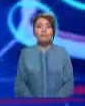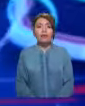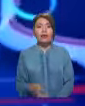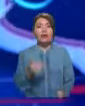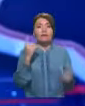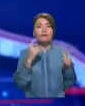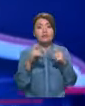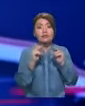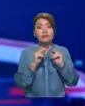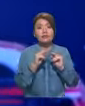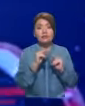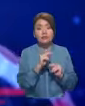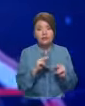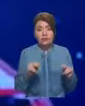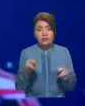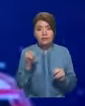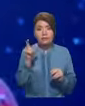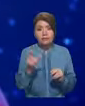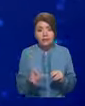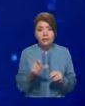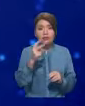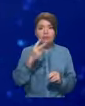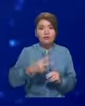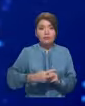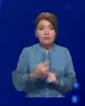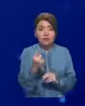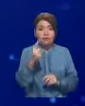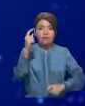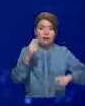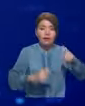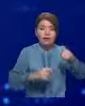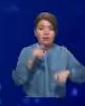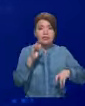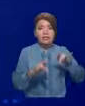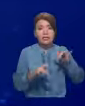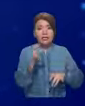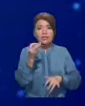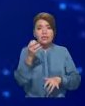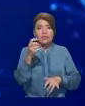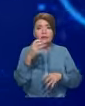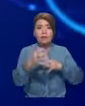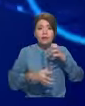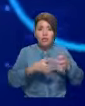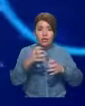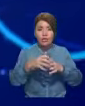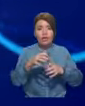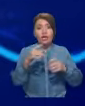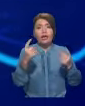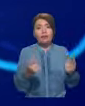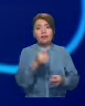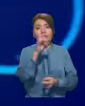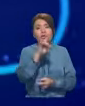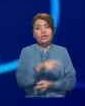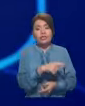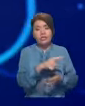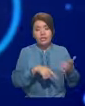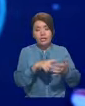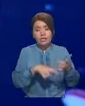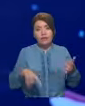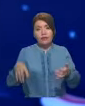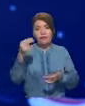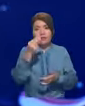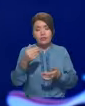Студенты и волонтеры будут принимать участие в 21-м заседании секретариата съезда лидеров мировых и традиционных религий в Астане. Это